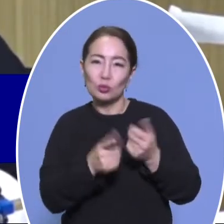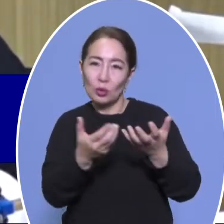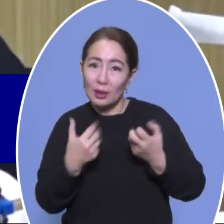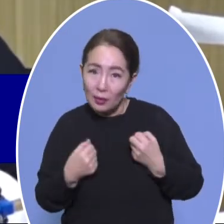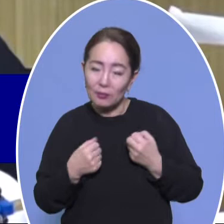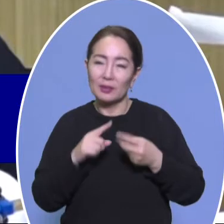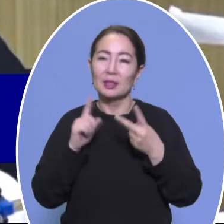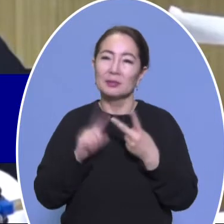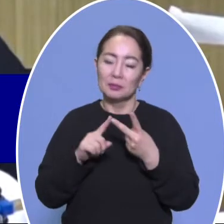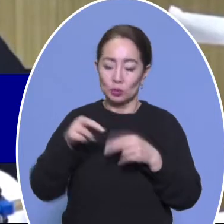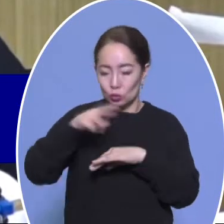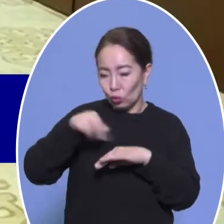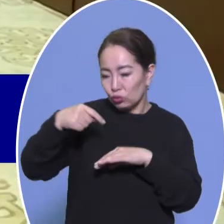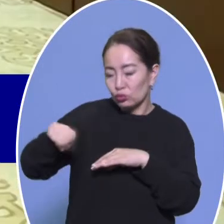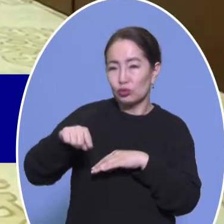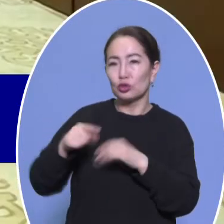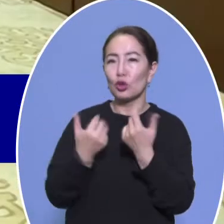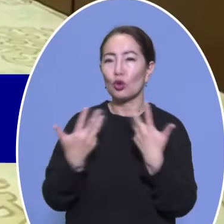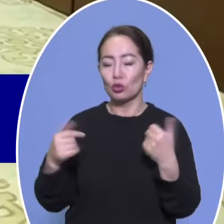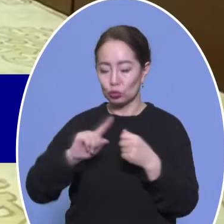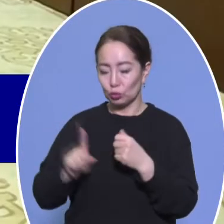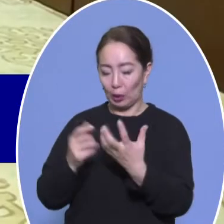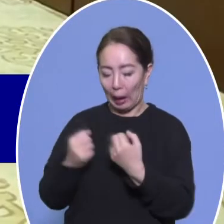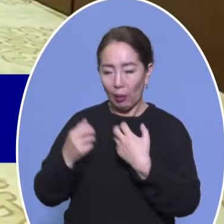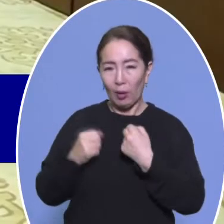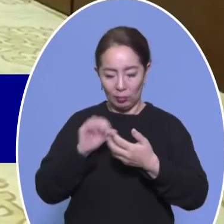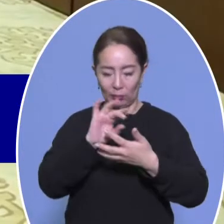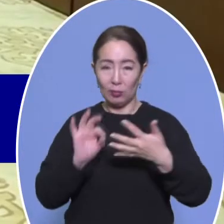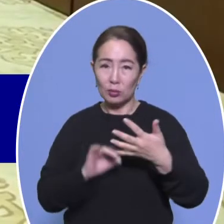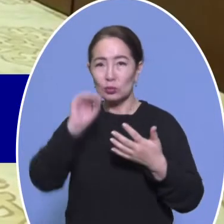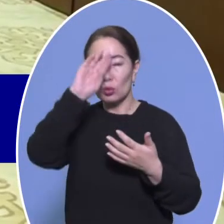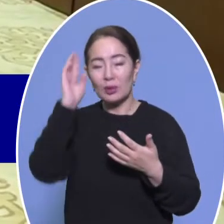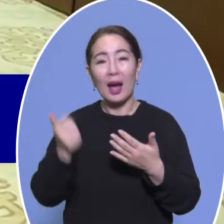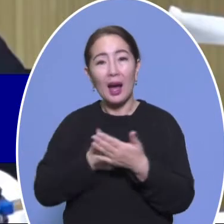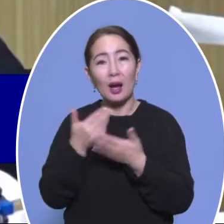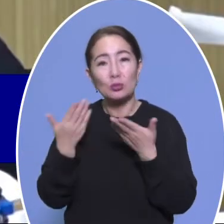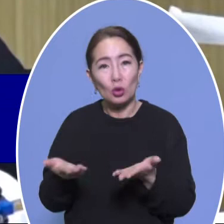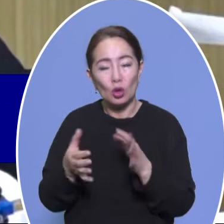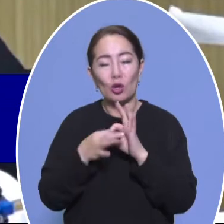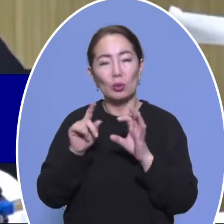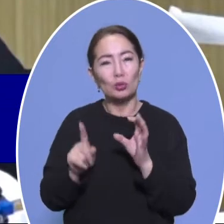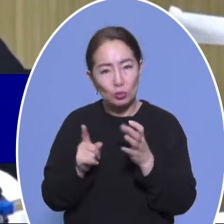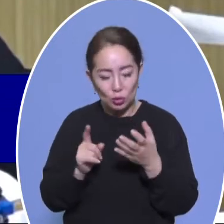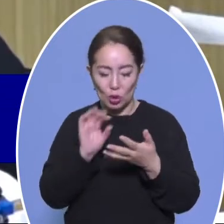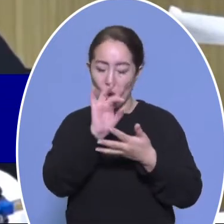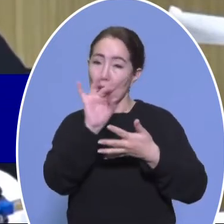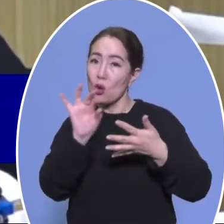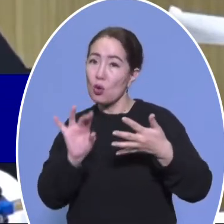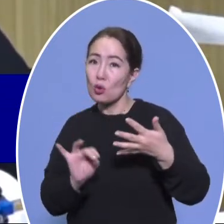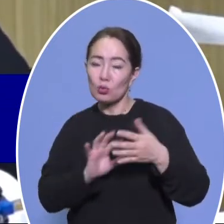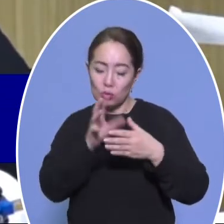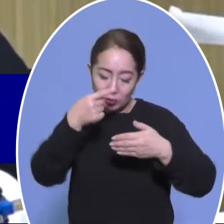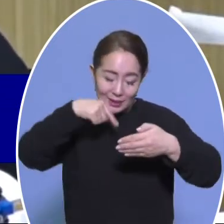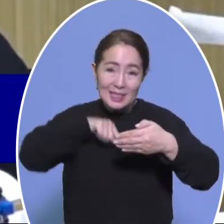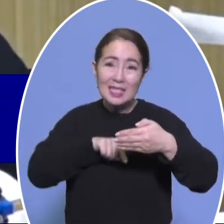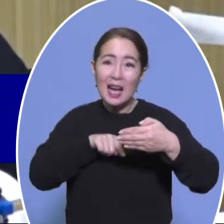байгуулалттай холбоотой тусгай зөвшөөрлүүд дүүргүүд дээр байгаа олон тусгай зөвшөөрлүүд дулаан хангамжтай холбоотой олон тусгай зөвшөөрлүүд